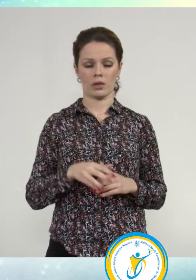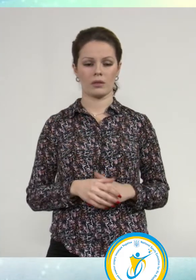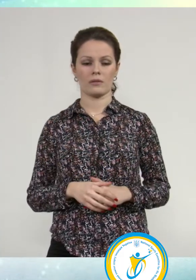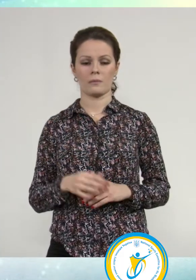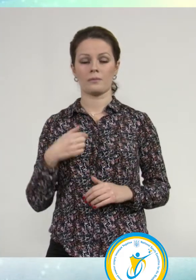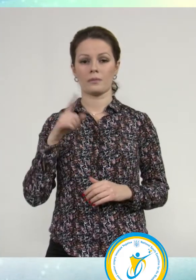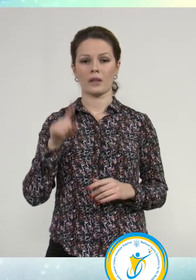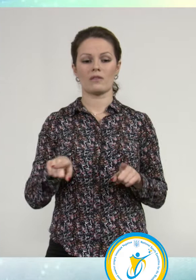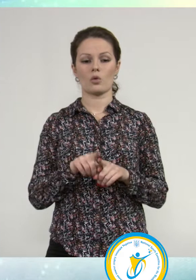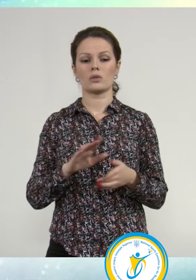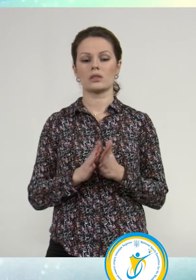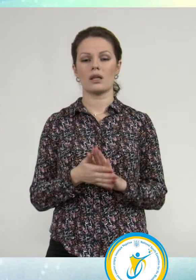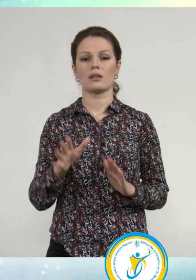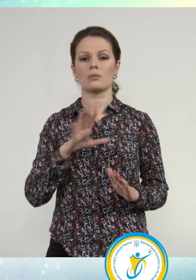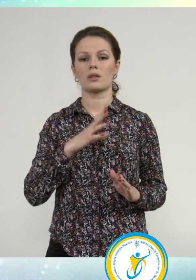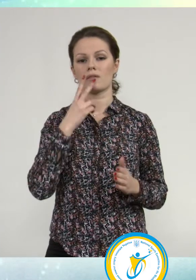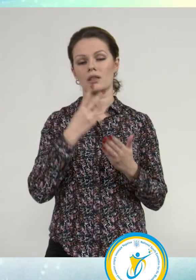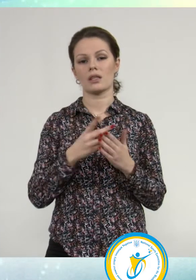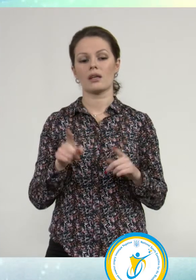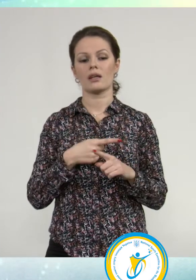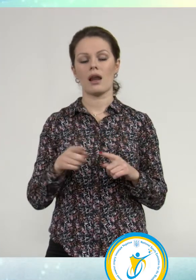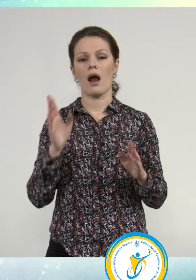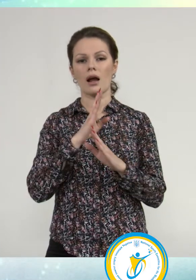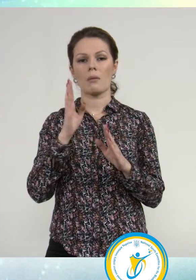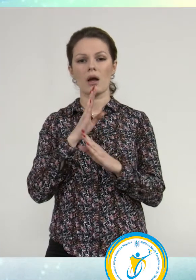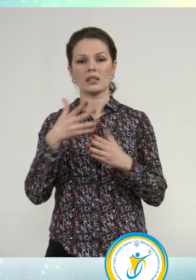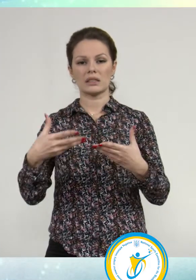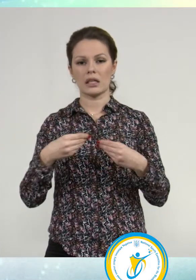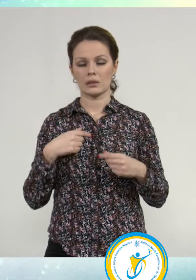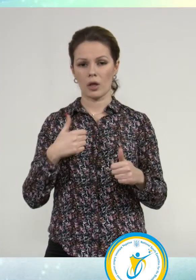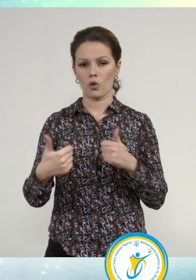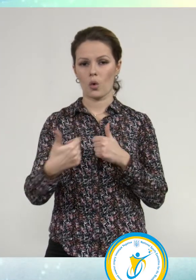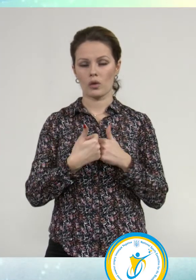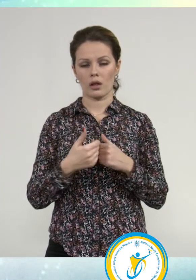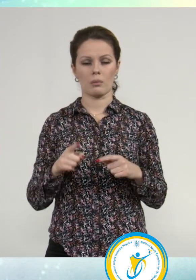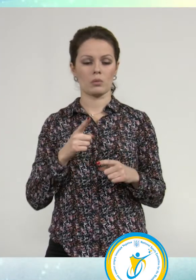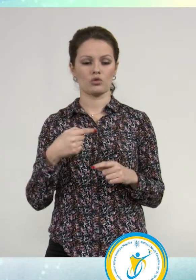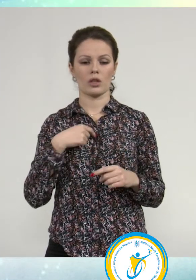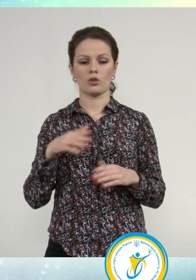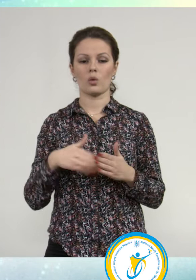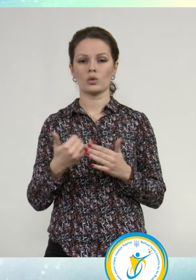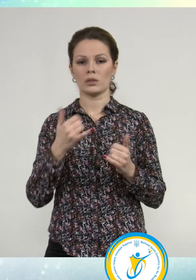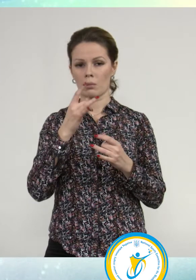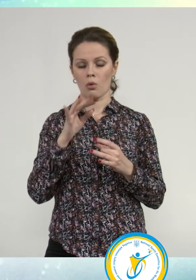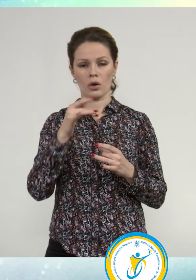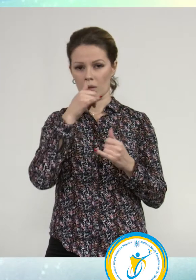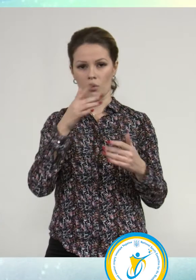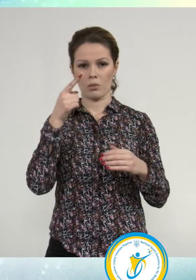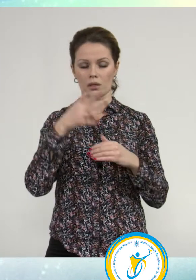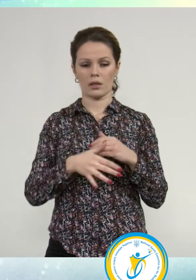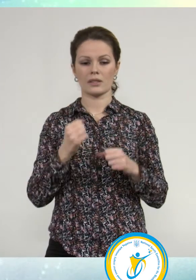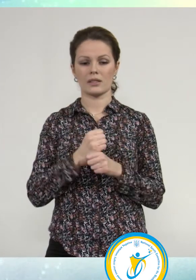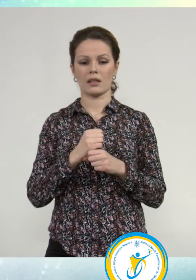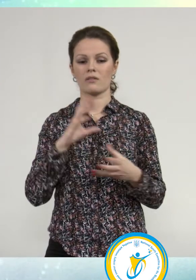такому стані був, видно, або акліматизація мене догнала, або... тому що я їх до сих пор не можу осмислити і зробити